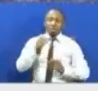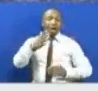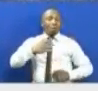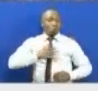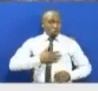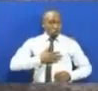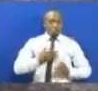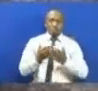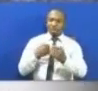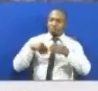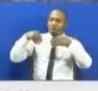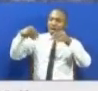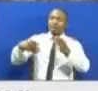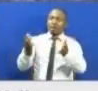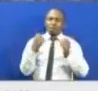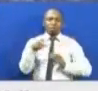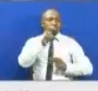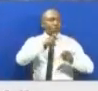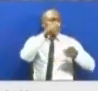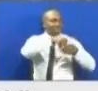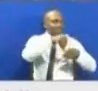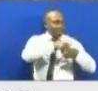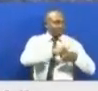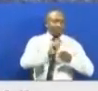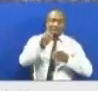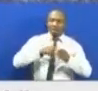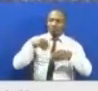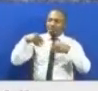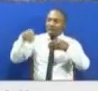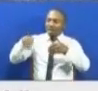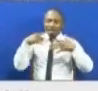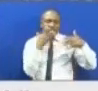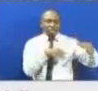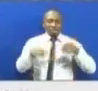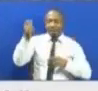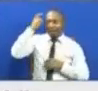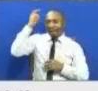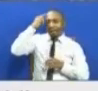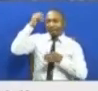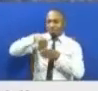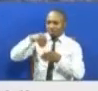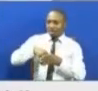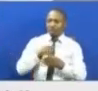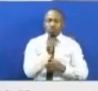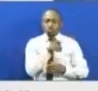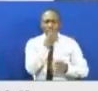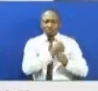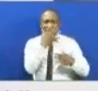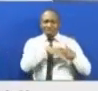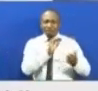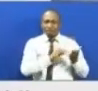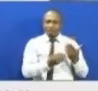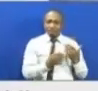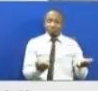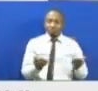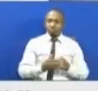mwenye uwezo wa kumtafuta mteja. Na afu dalali anacheza na akili ya mteja, uwezo wake, anafanya biashara gani. Atakupaje dalali kodi ya